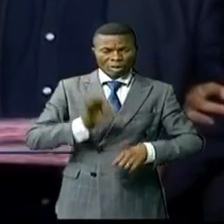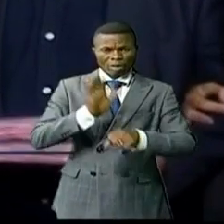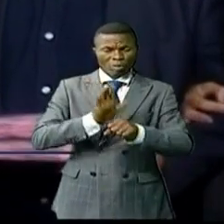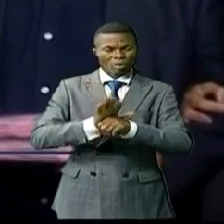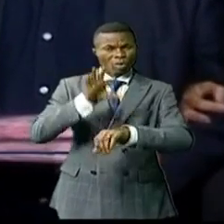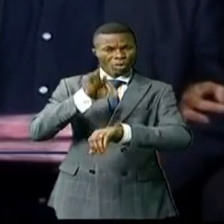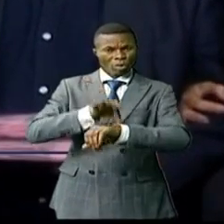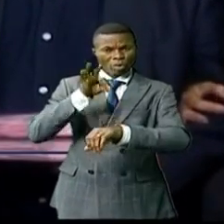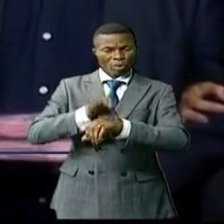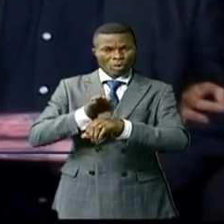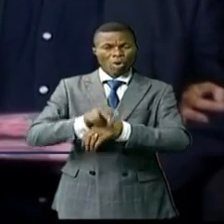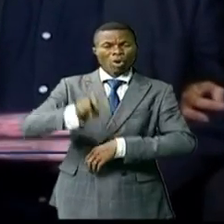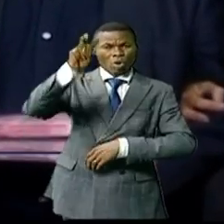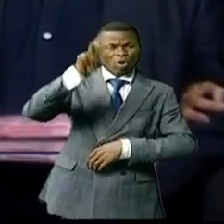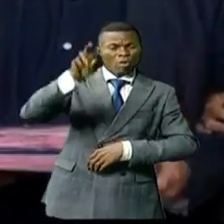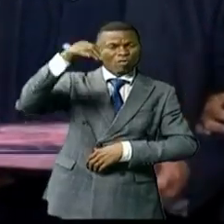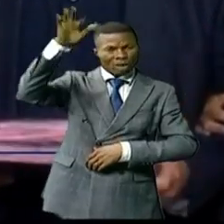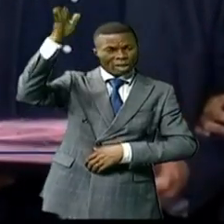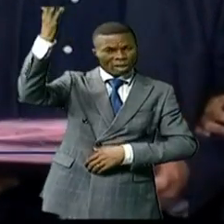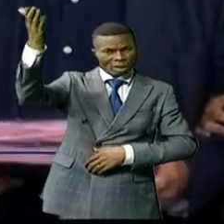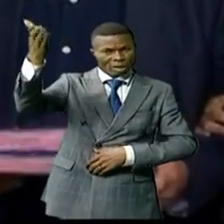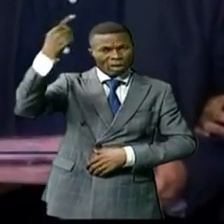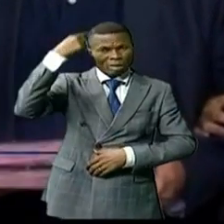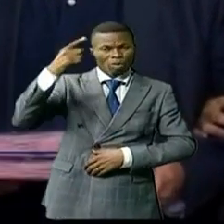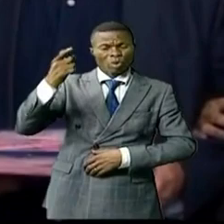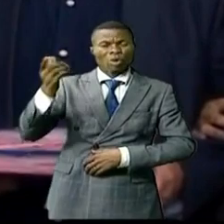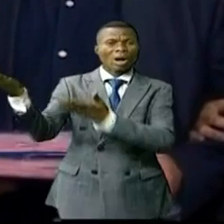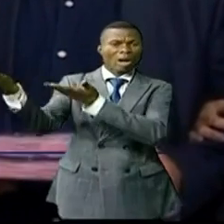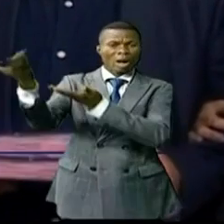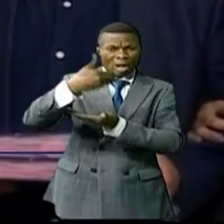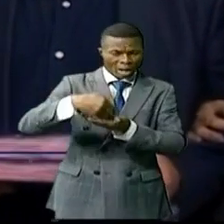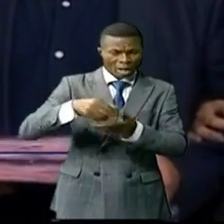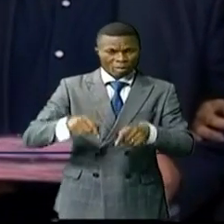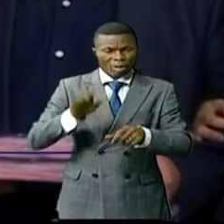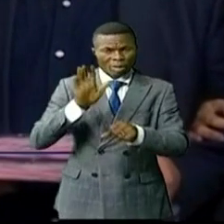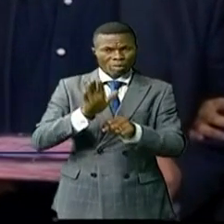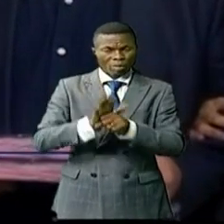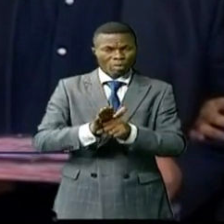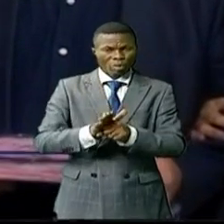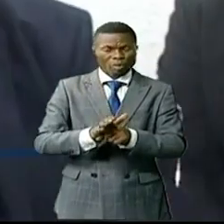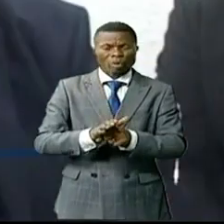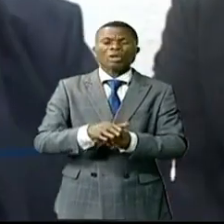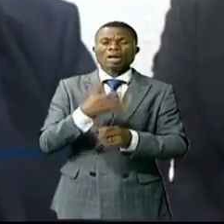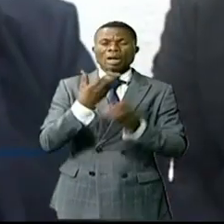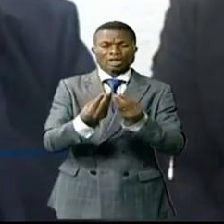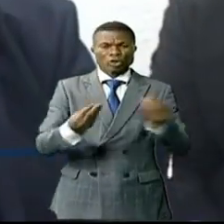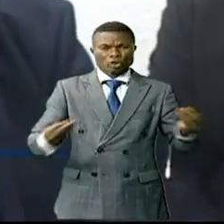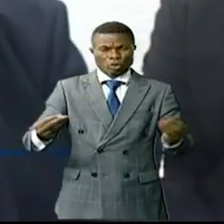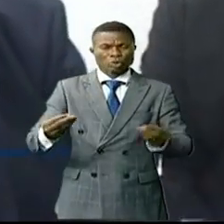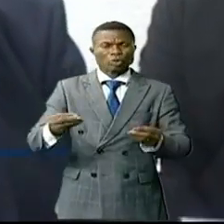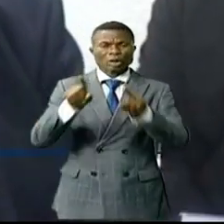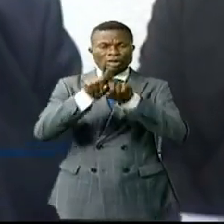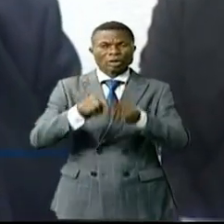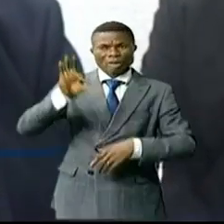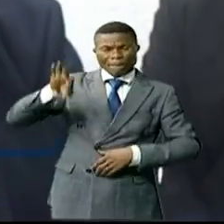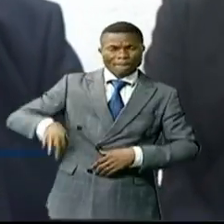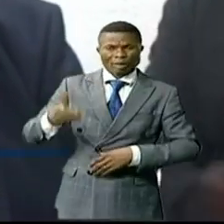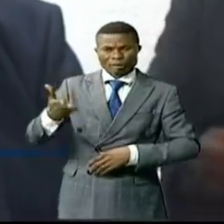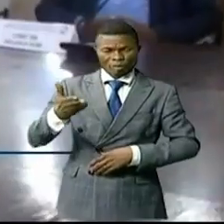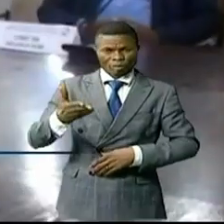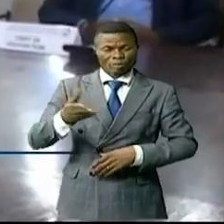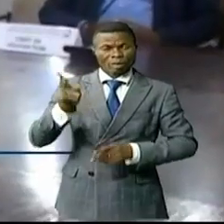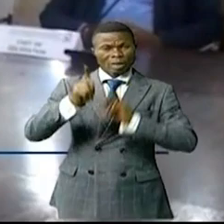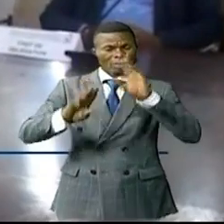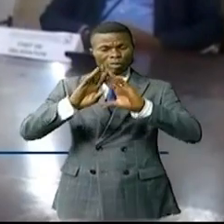d'occasions de sortir à l'extérieur pour qu'il nous ramène encore beaucoup d'autres retombées. Selon les représentants de la firme israélienne